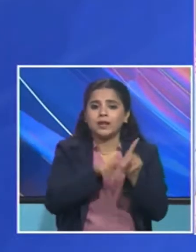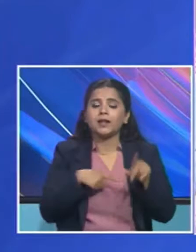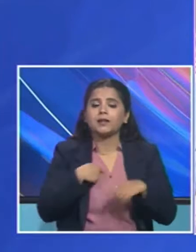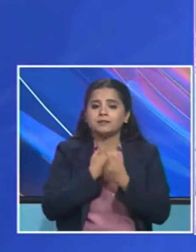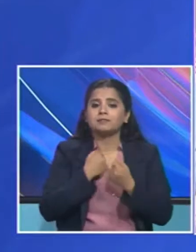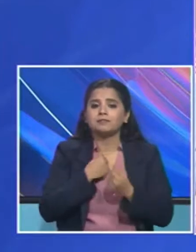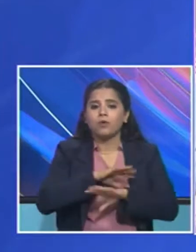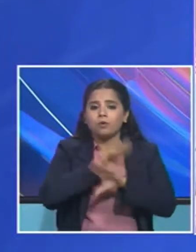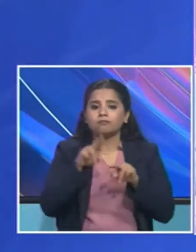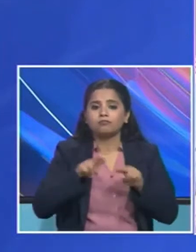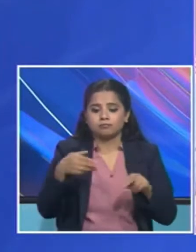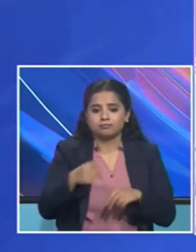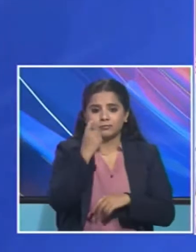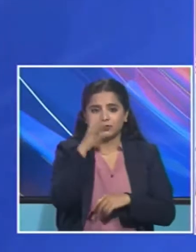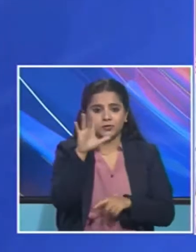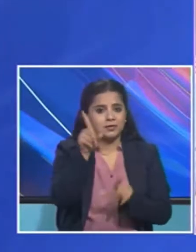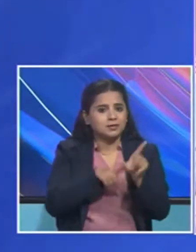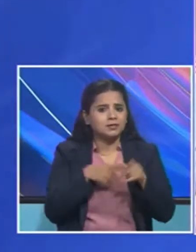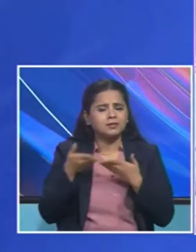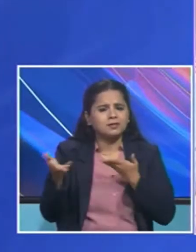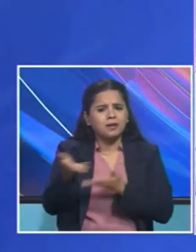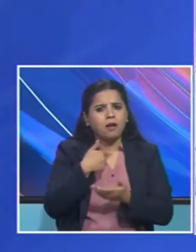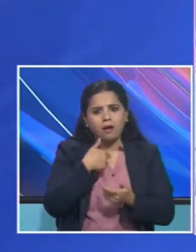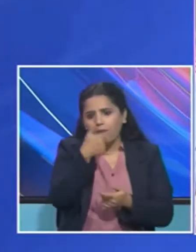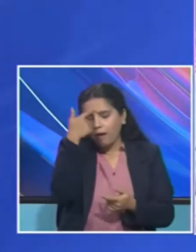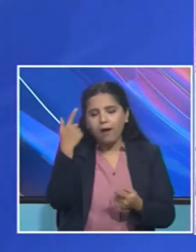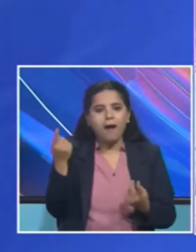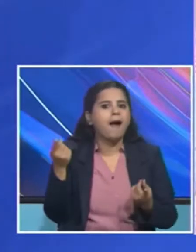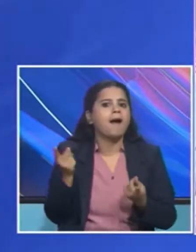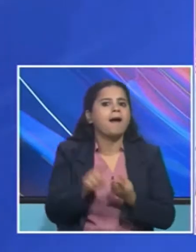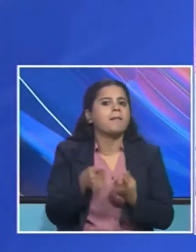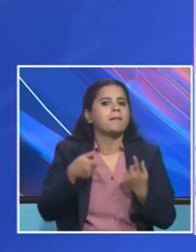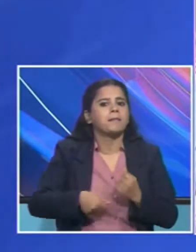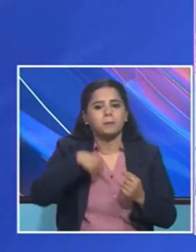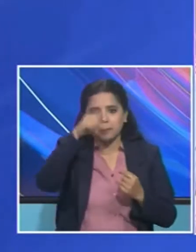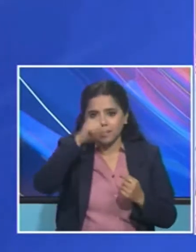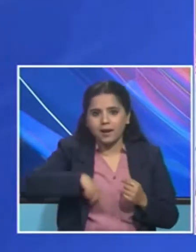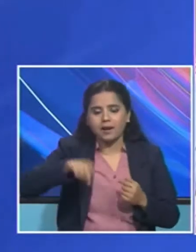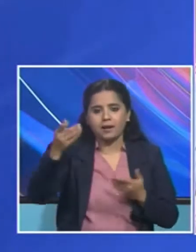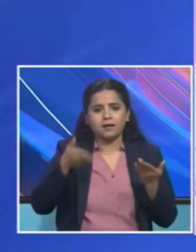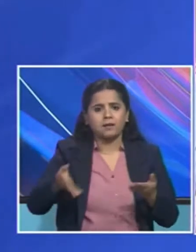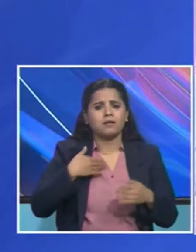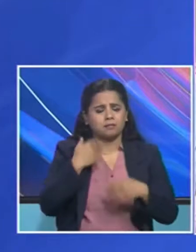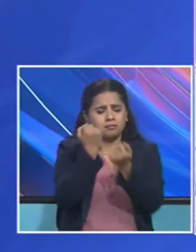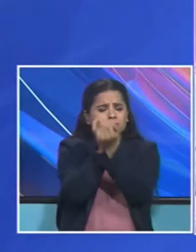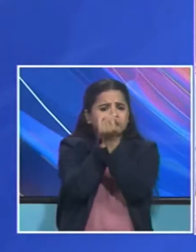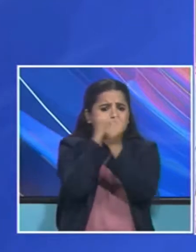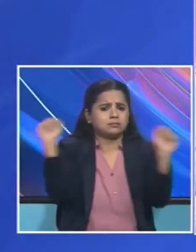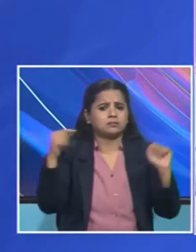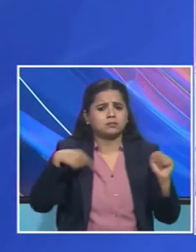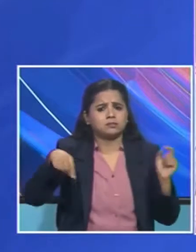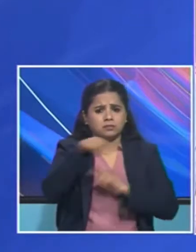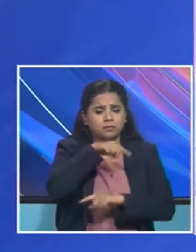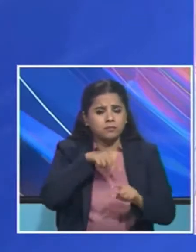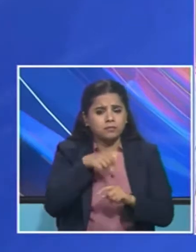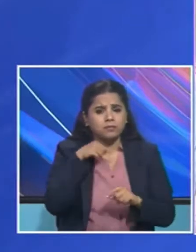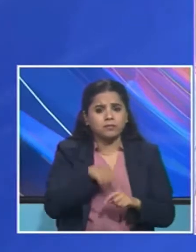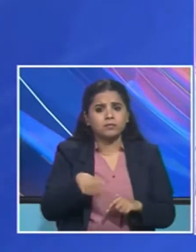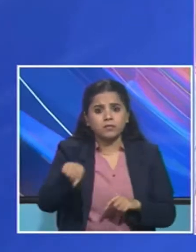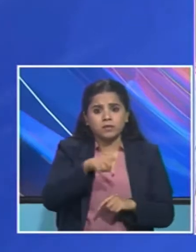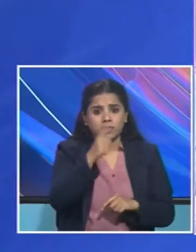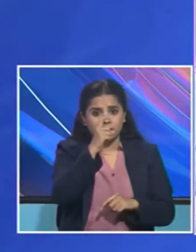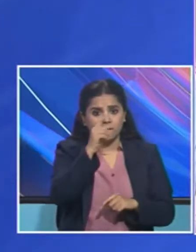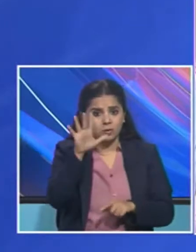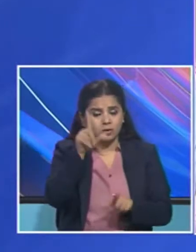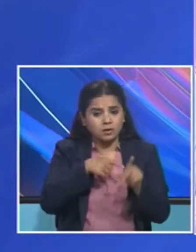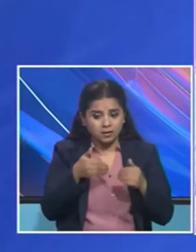करेगा। ये भी एक संयोग है कि जब देश अपनी आज़ादी के 50वें वर्ष का